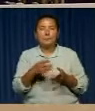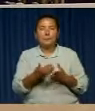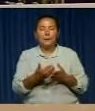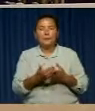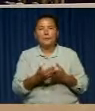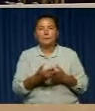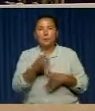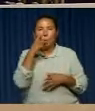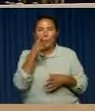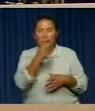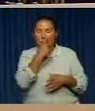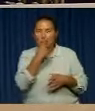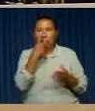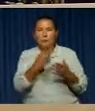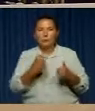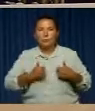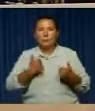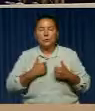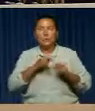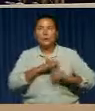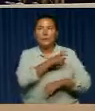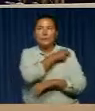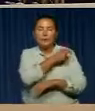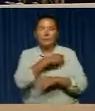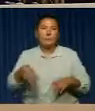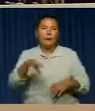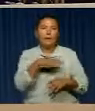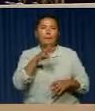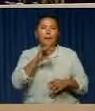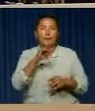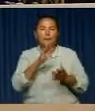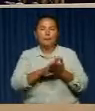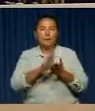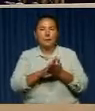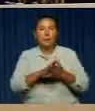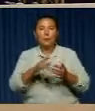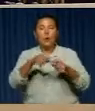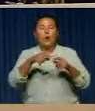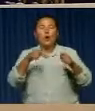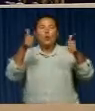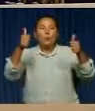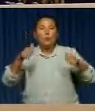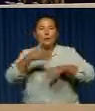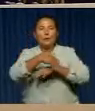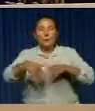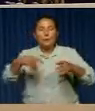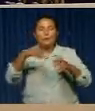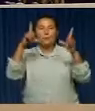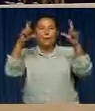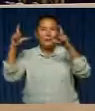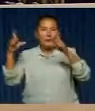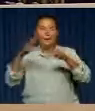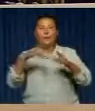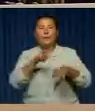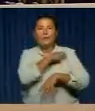шыны. Көзге көрінбейтін жұмыс жасап жатқан дәрігерлеріміздің барлығын марапаттап көшеге іліп қойды. Оның ішінде дәрігер де бар, оның ішінде